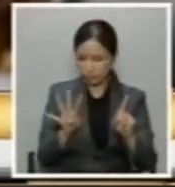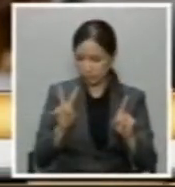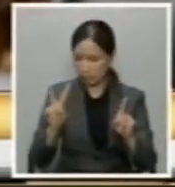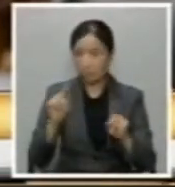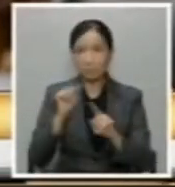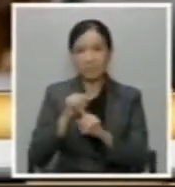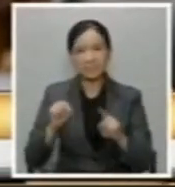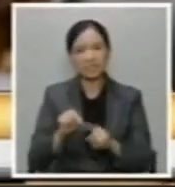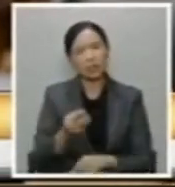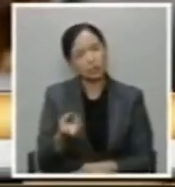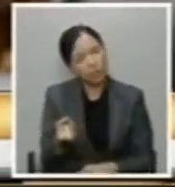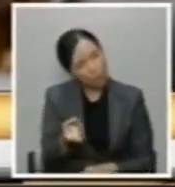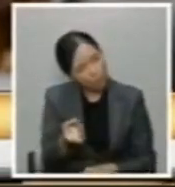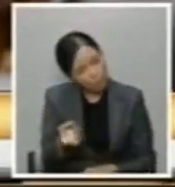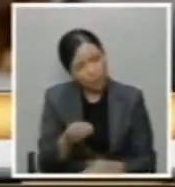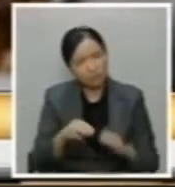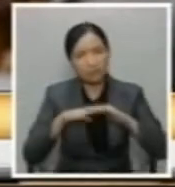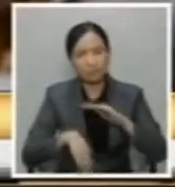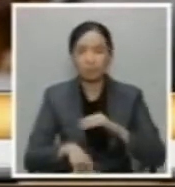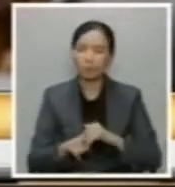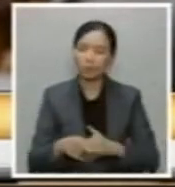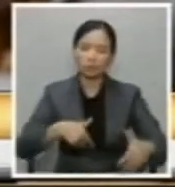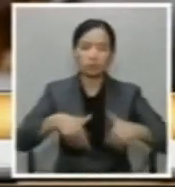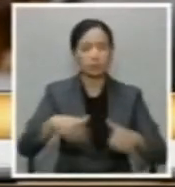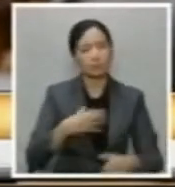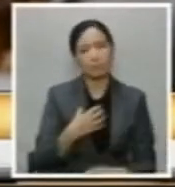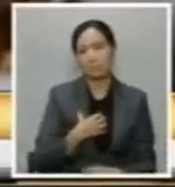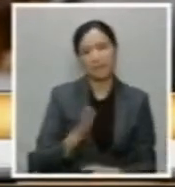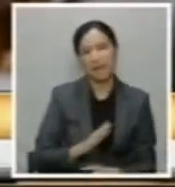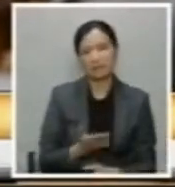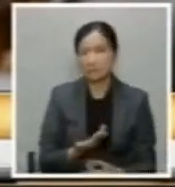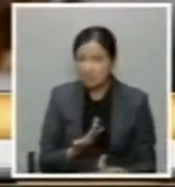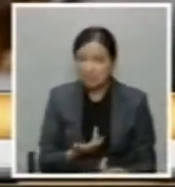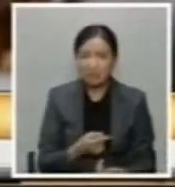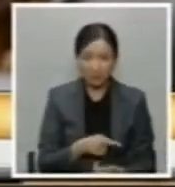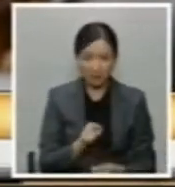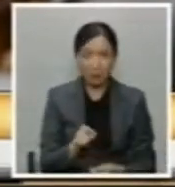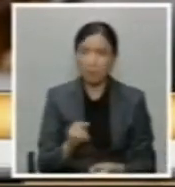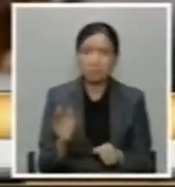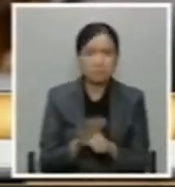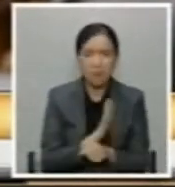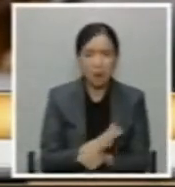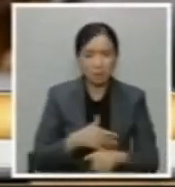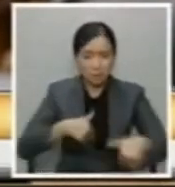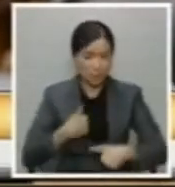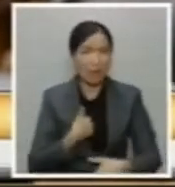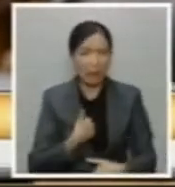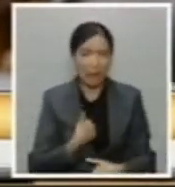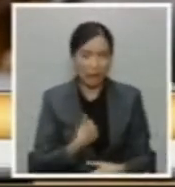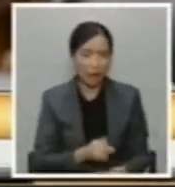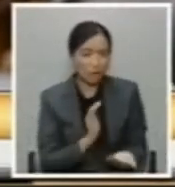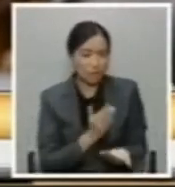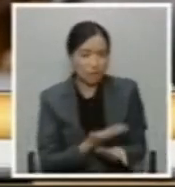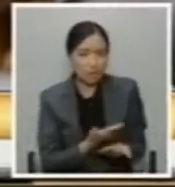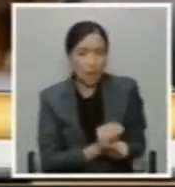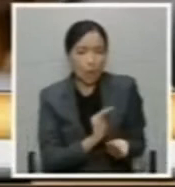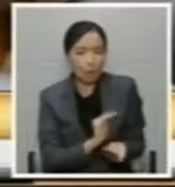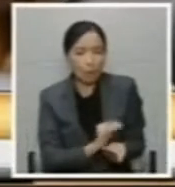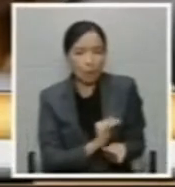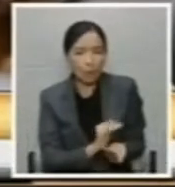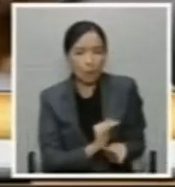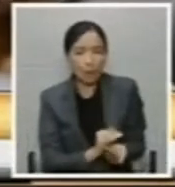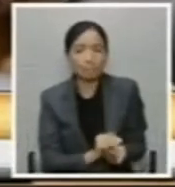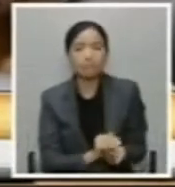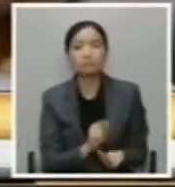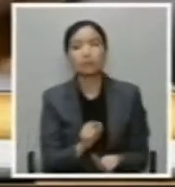1.42% ต้องถือว่าต่ำมากครับและไม่เป็นแรงจูงใจเพียงพอนะครับต่อการดึงดูดให้ประชาชนเนี่ยมาออมผ่านกอช.ครับคราว